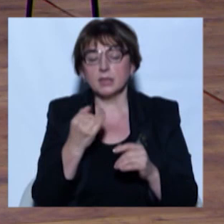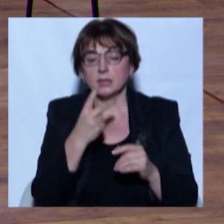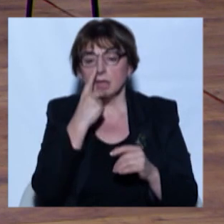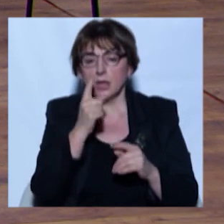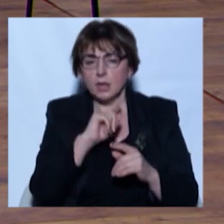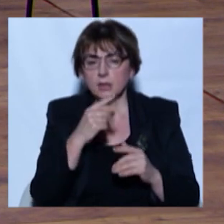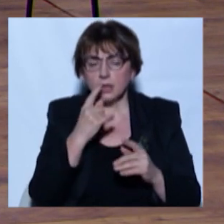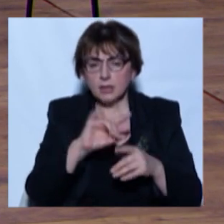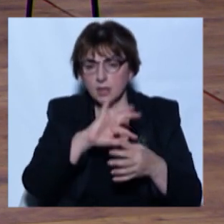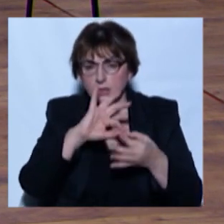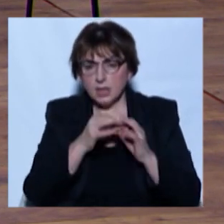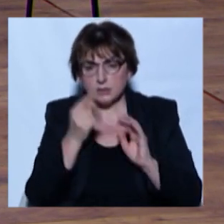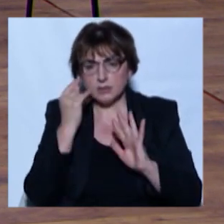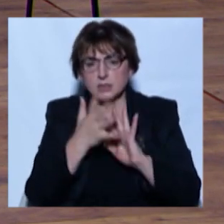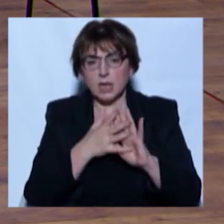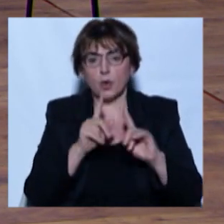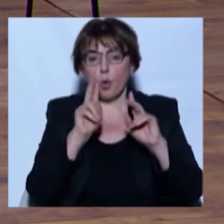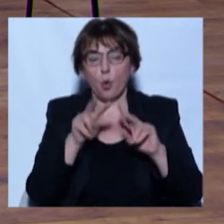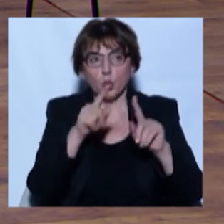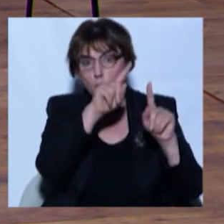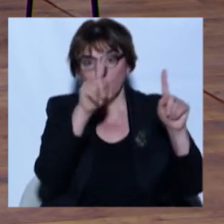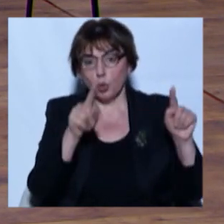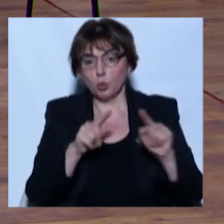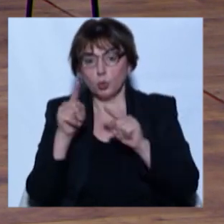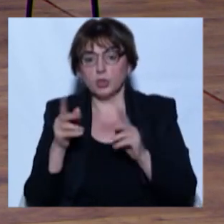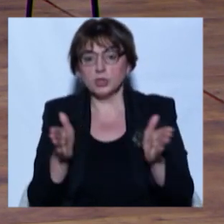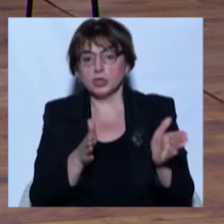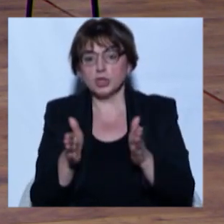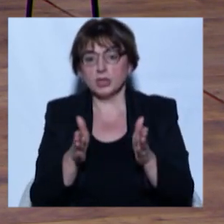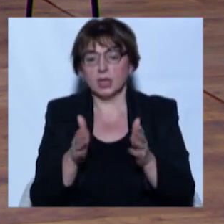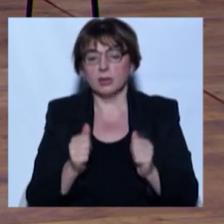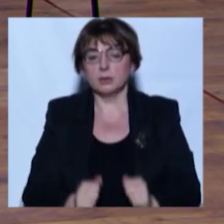დასკვნებს გამოიტანთ ამ ორი რუკის შედარებით.